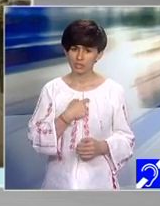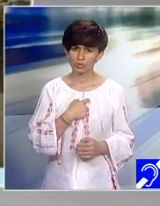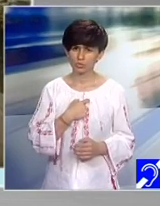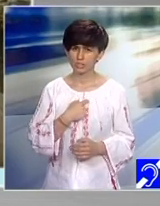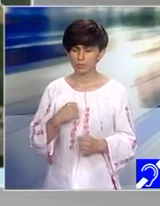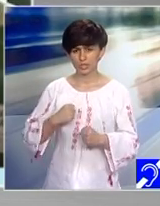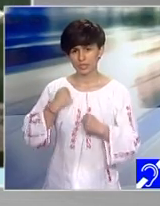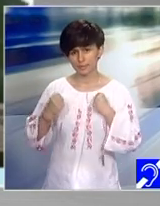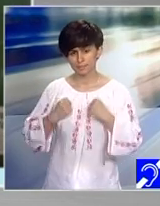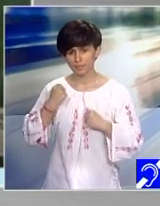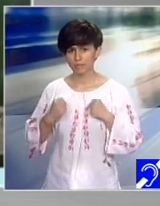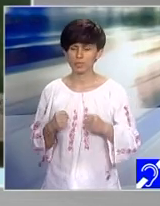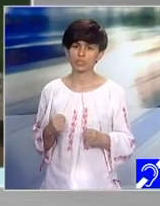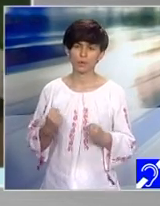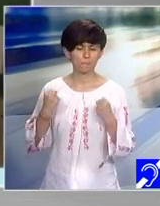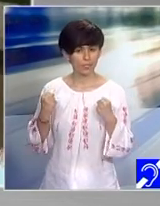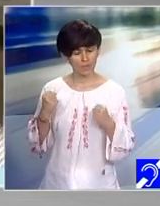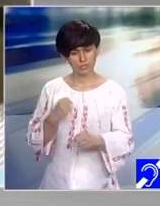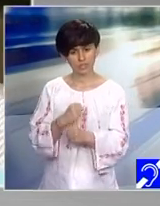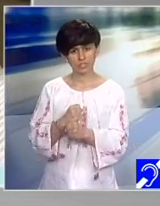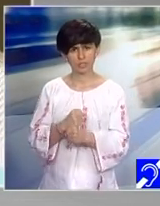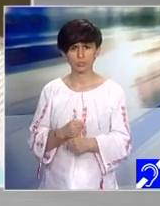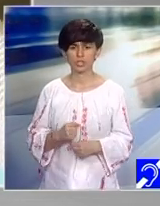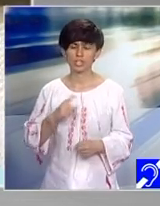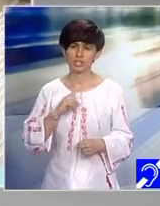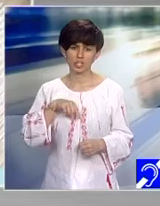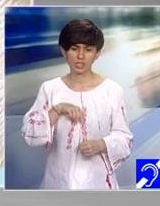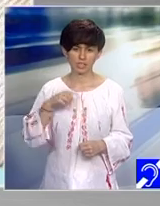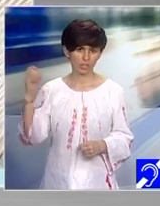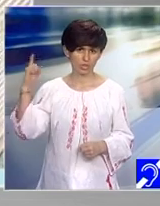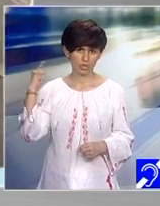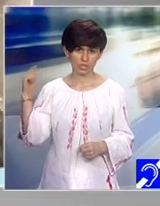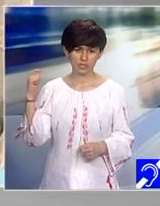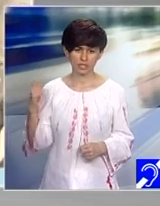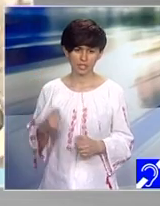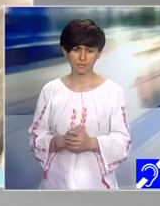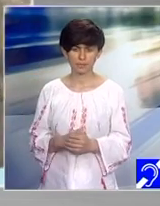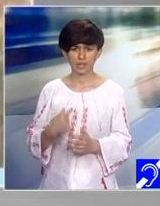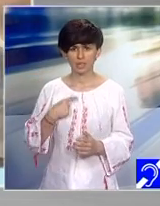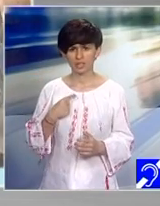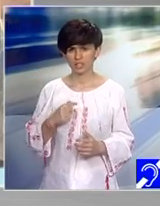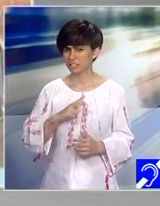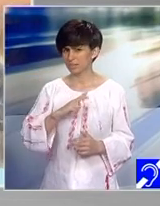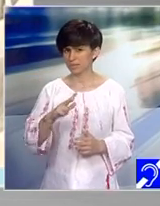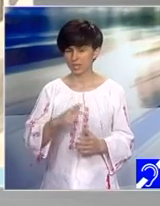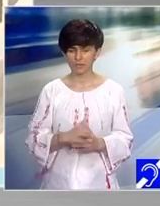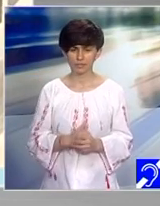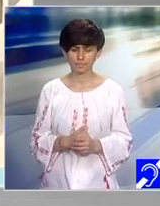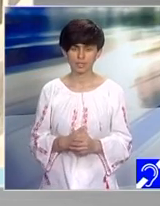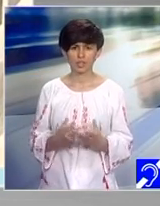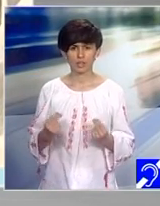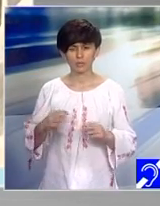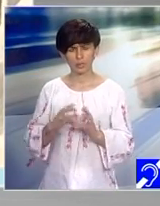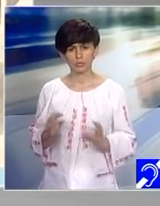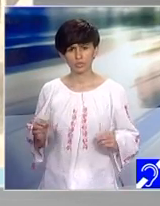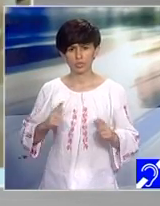mișca forță de muncă în interiorul țării. Asta e absolut dezastros. Mai mult, sute de români preferă